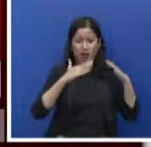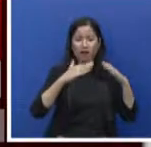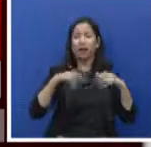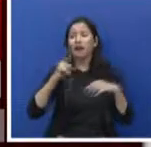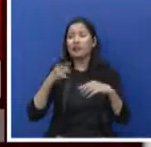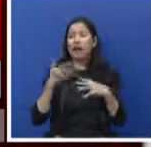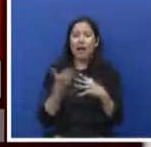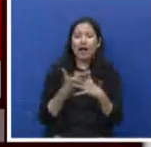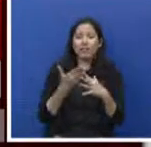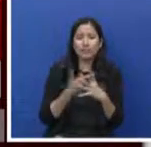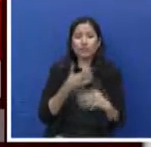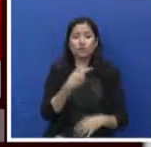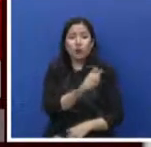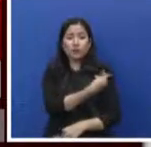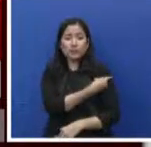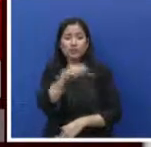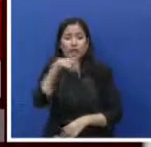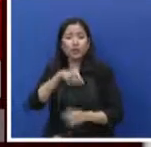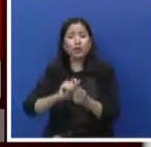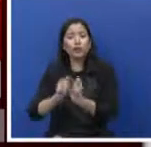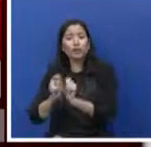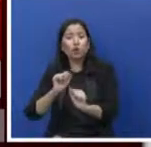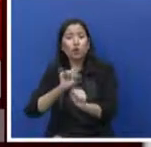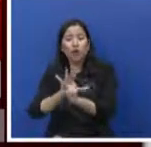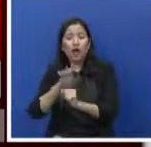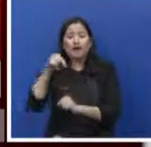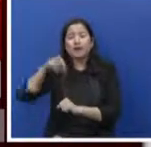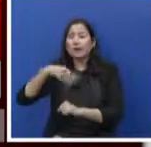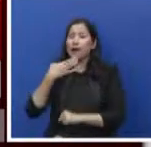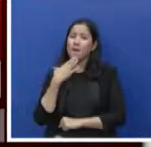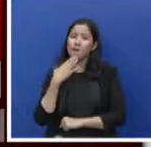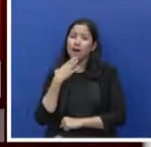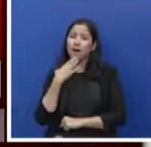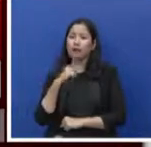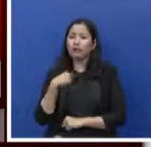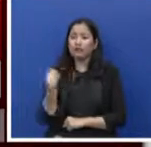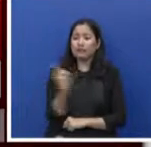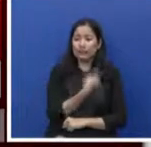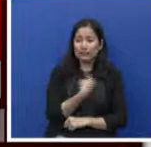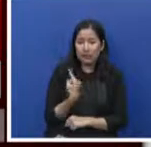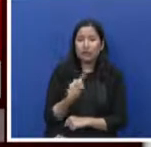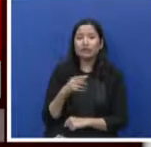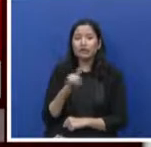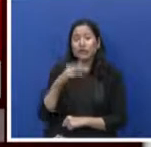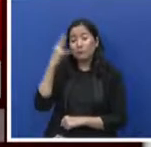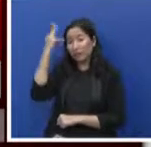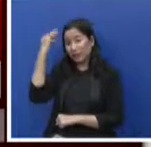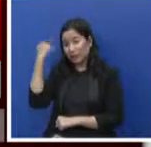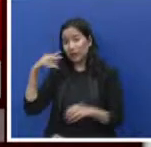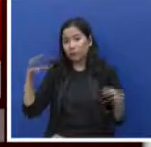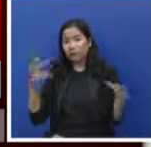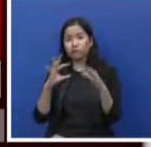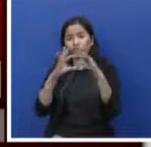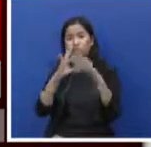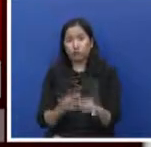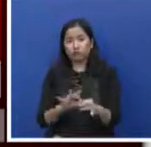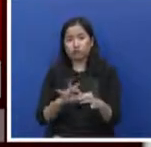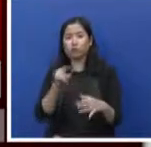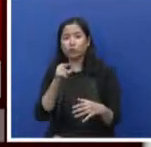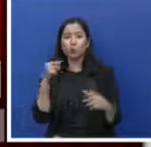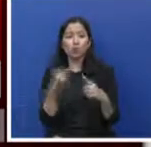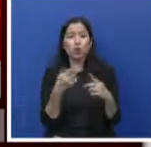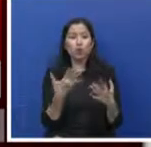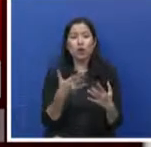kemudahan mendapatkan vaksin ataupun tes COVID. Jadi kalau kita lihat, memang kami bersama-sama dengan pemerintah ikut